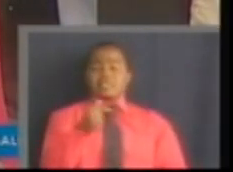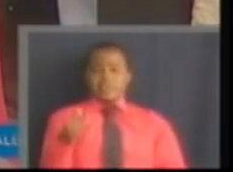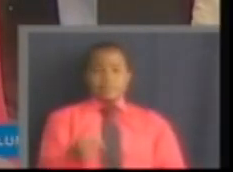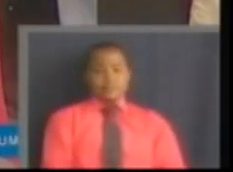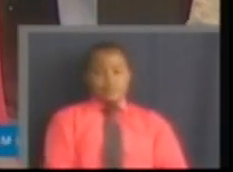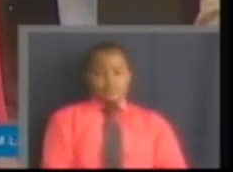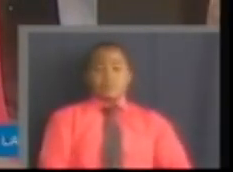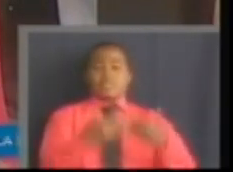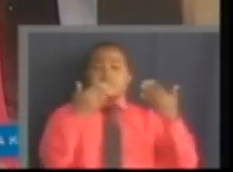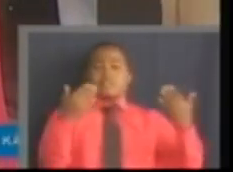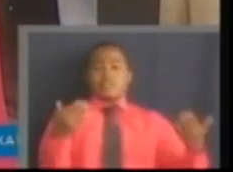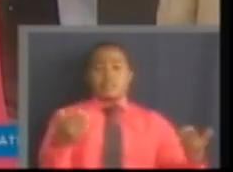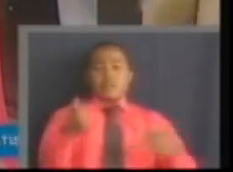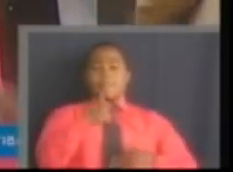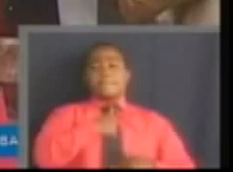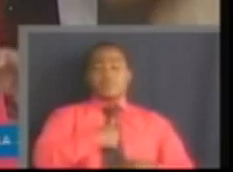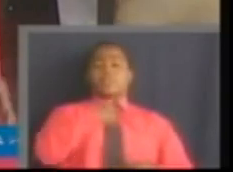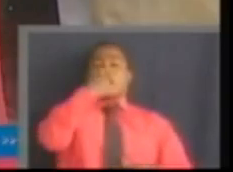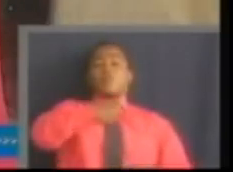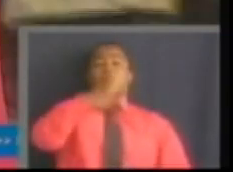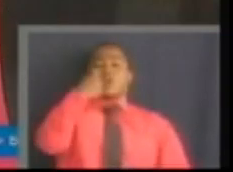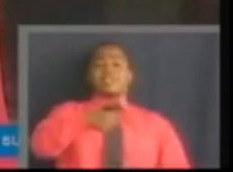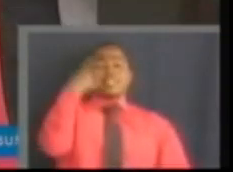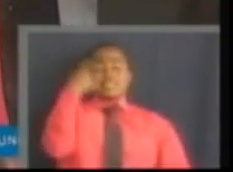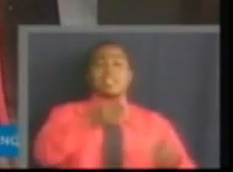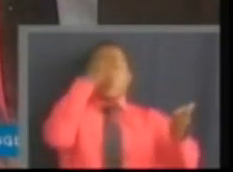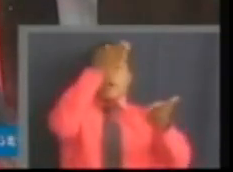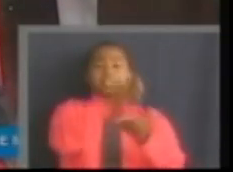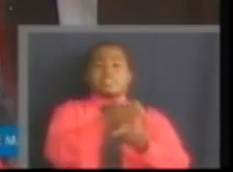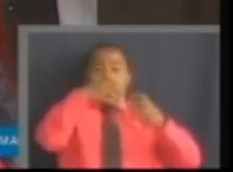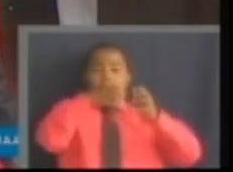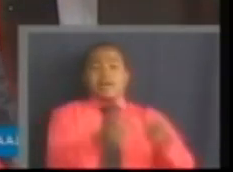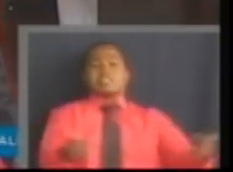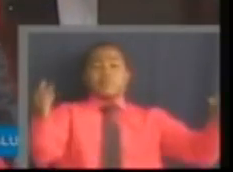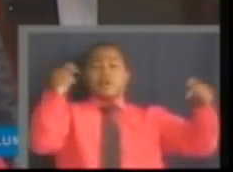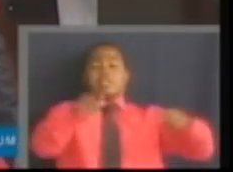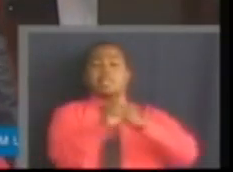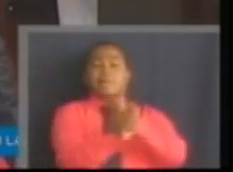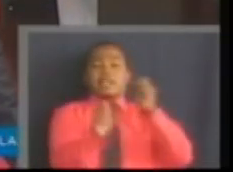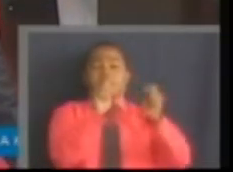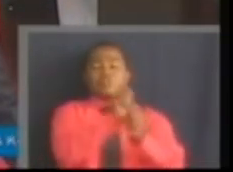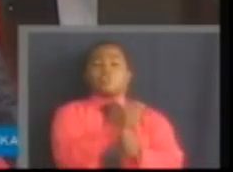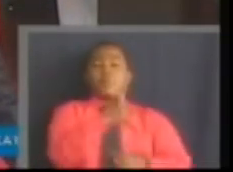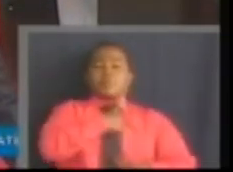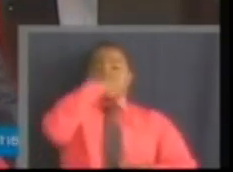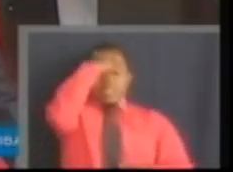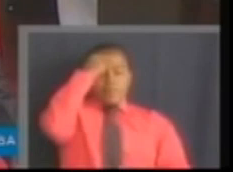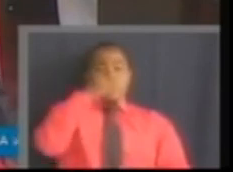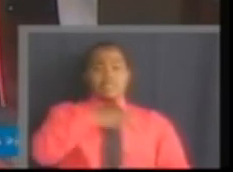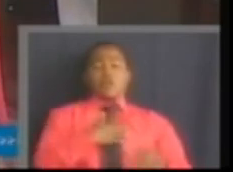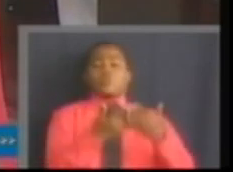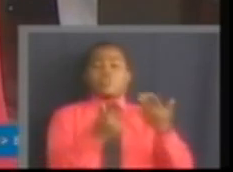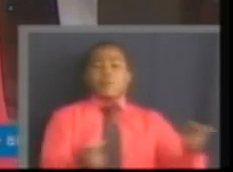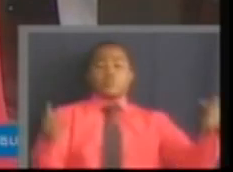Kwa hiyo mheshimiwa mwenyekiti, mimi nakupongeza sana kuhakikisha kamati ya kanuni imeleta haya marekebisho. Mimi imani yangu kubwa ni kwamba tutafika